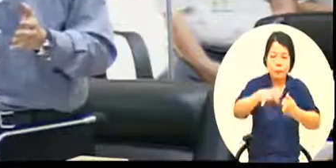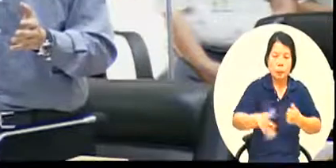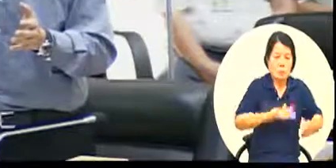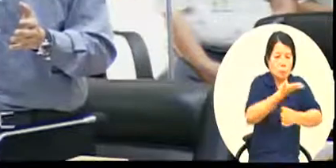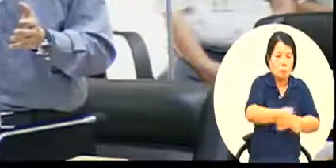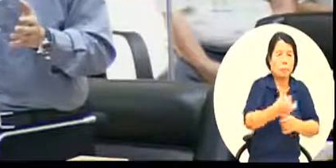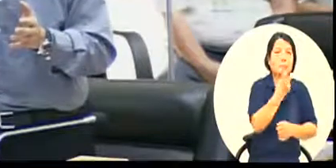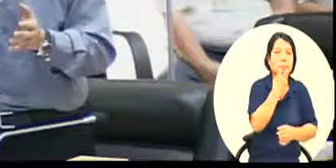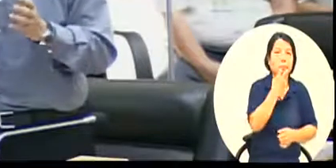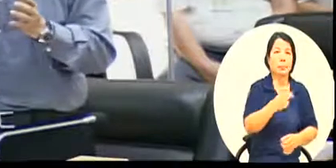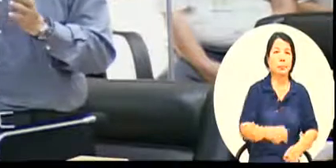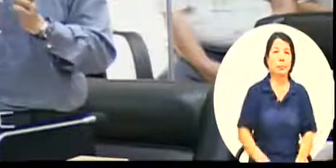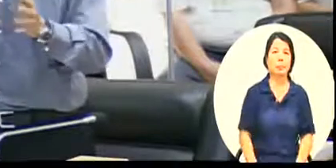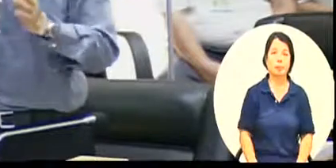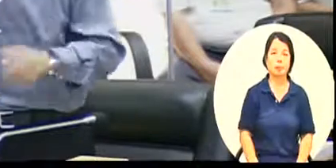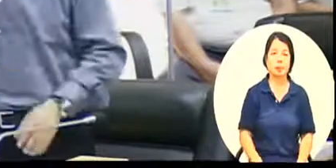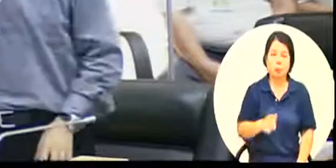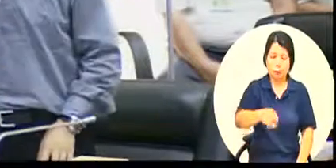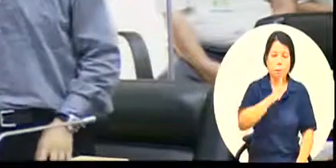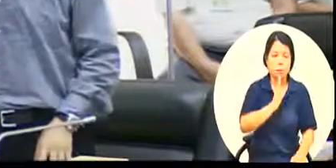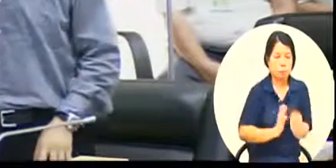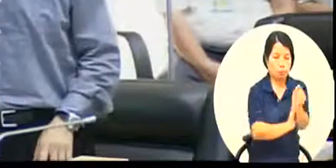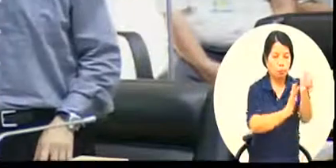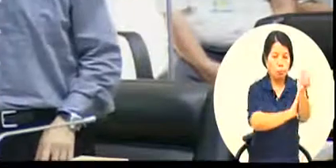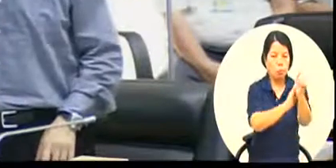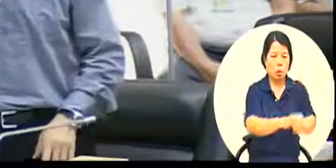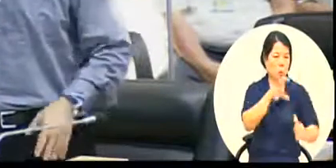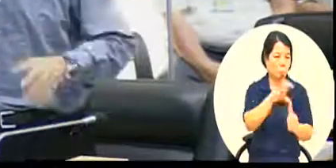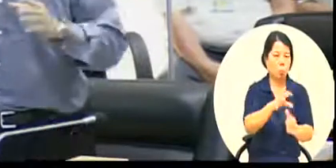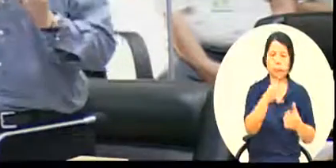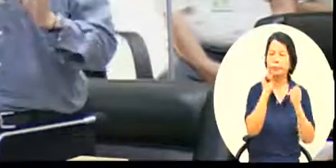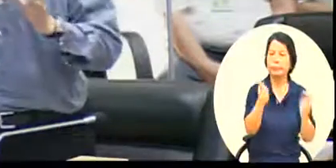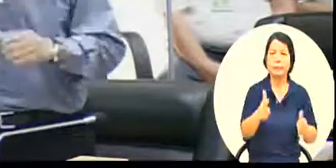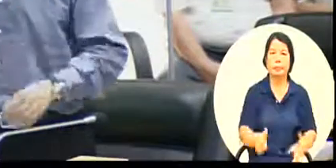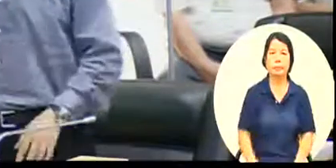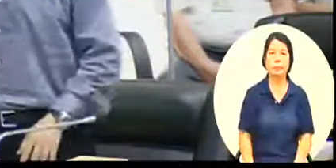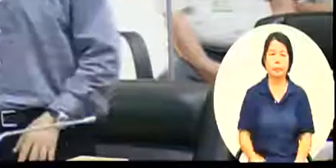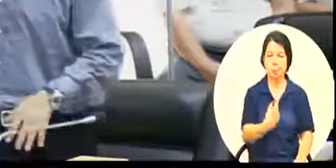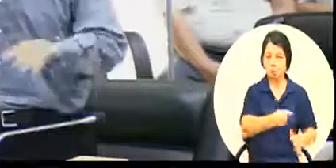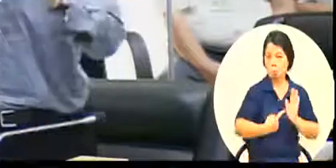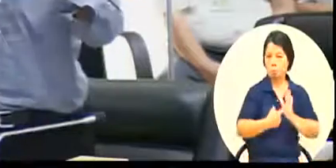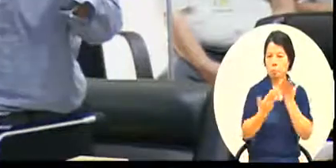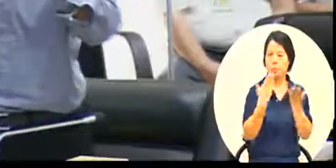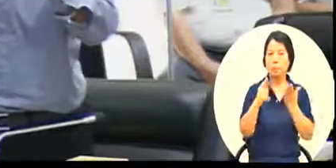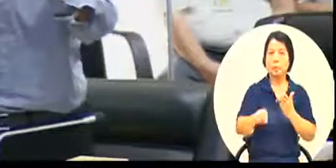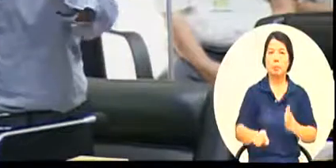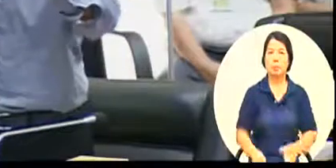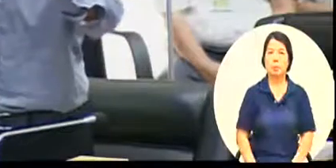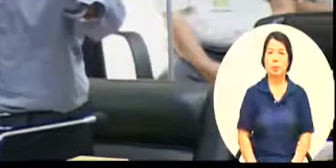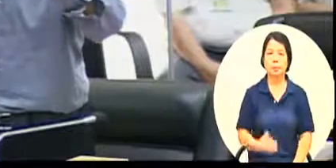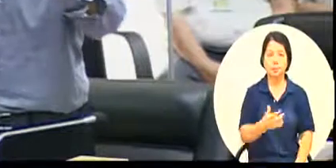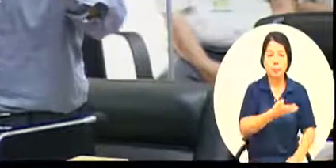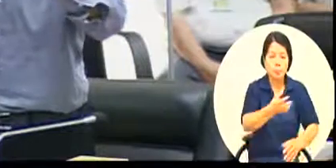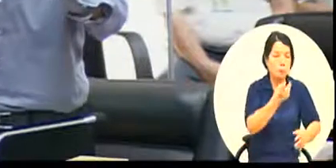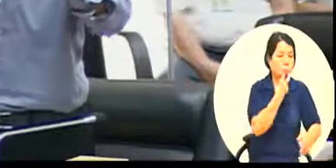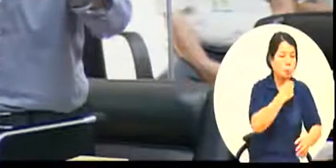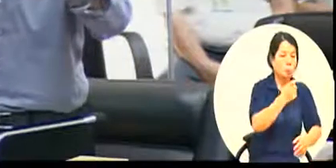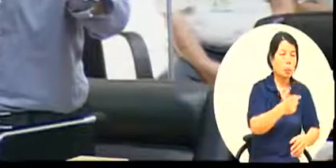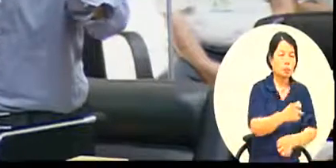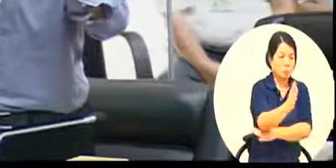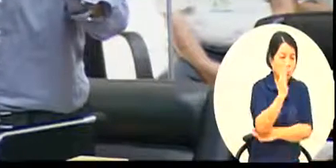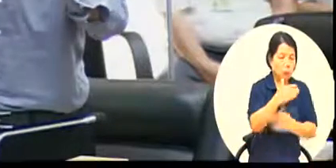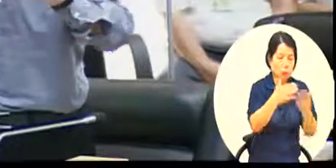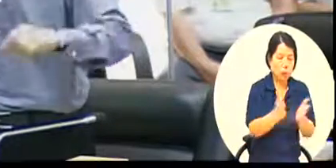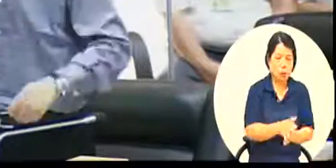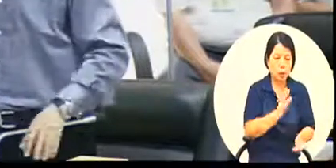个我觉得是应该支持，不是一个压力吼。有一个很明确的，让我们中央政府在处理这个案子，跟